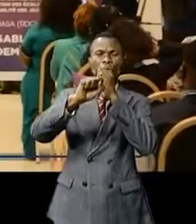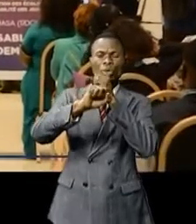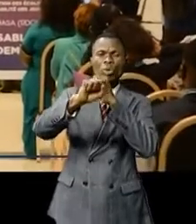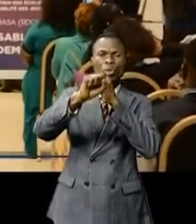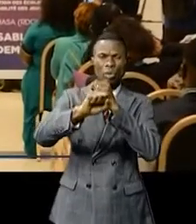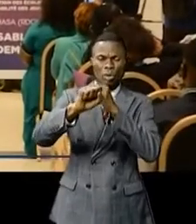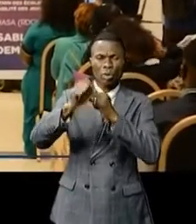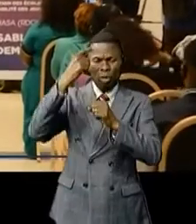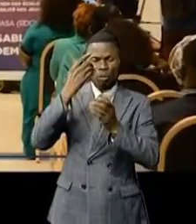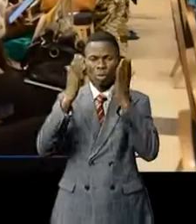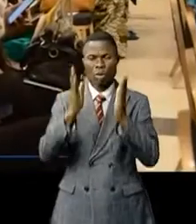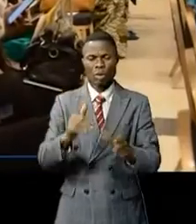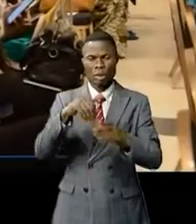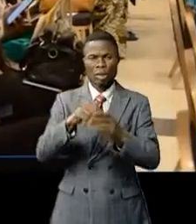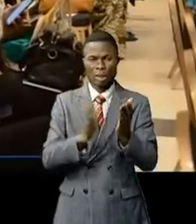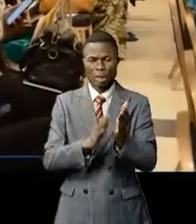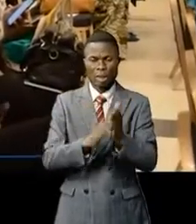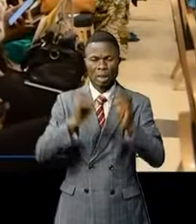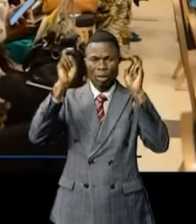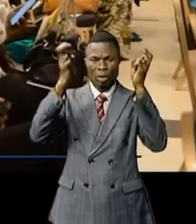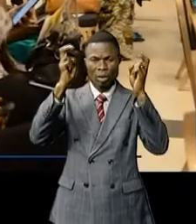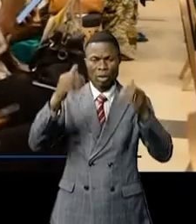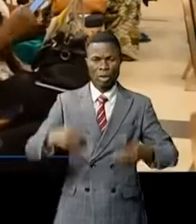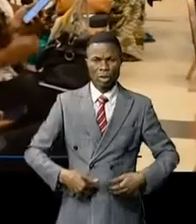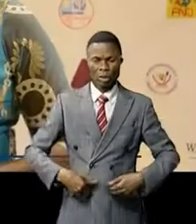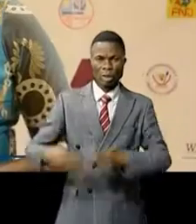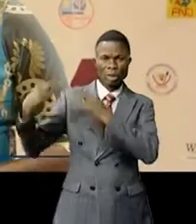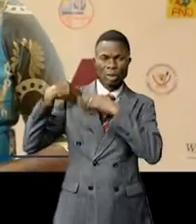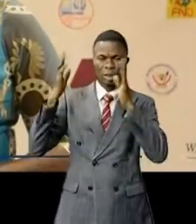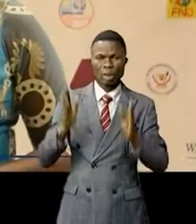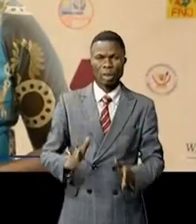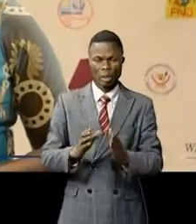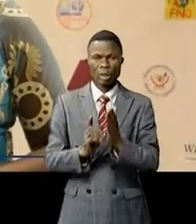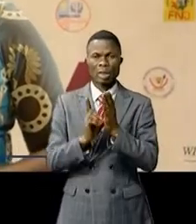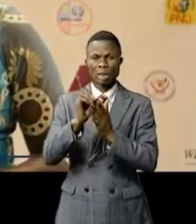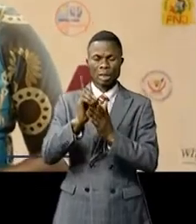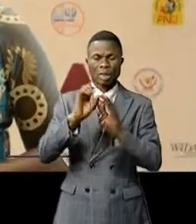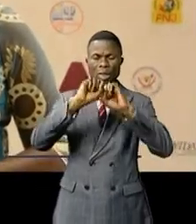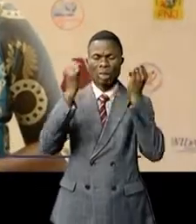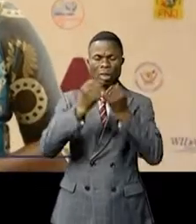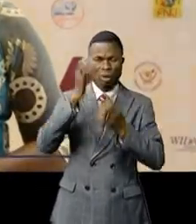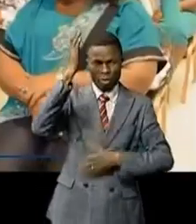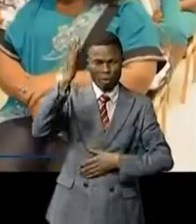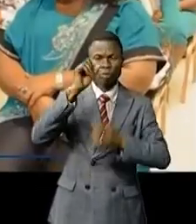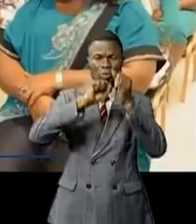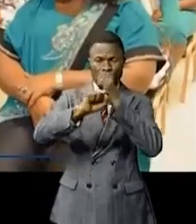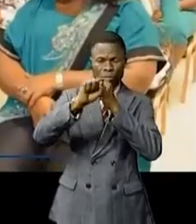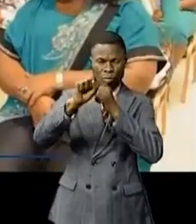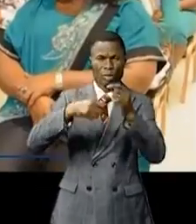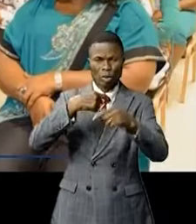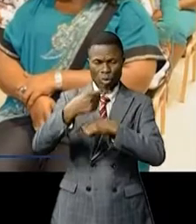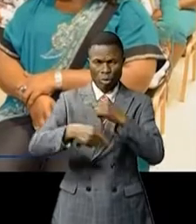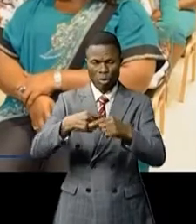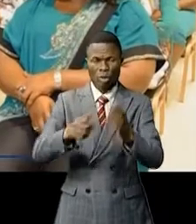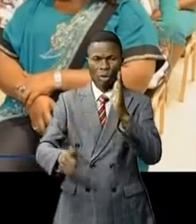sensibilisation étudiantine et scolaire placée sous le thème « Jeunesse responsable, pilier de la société de demain ». Cette campagne va se dérouler